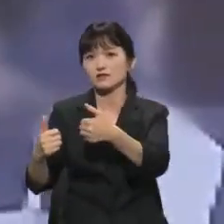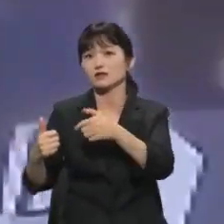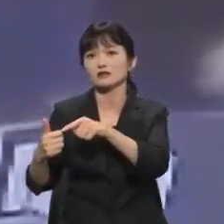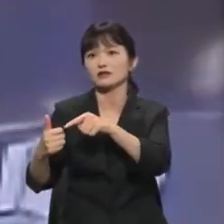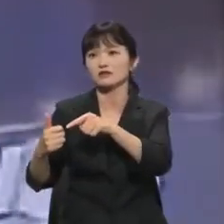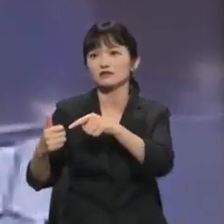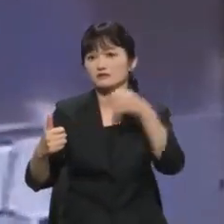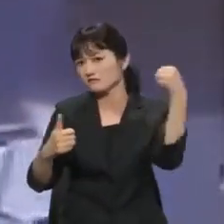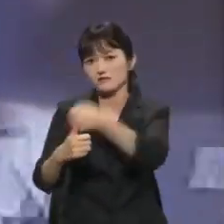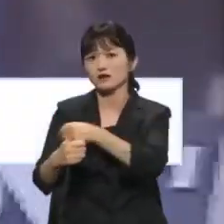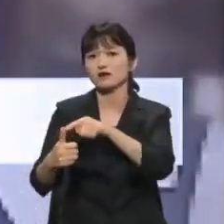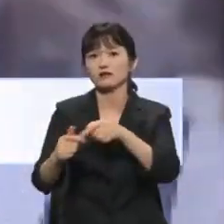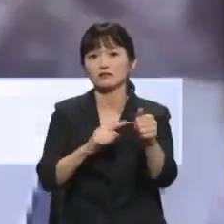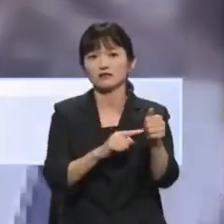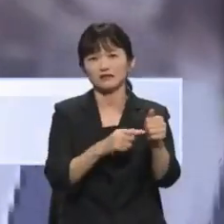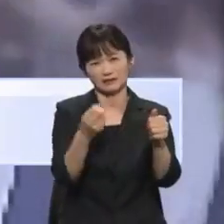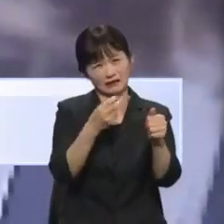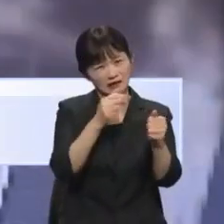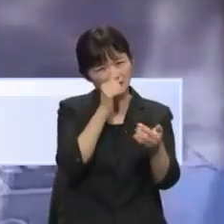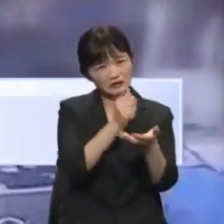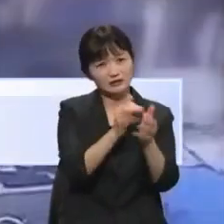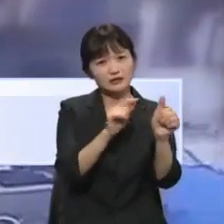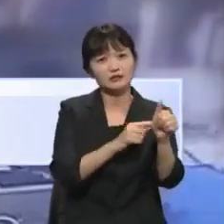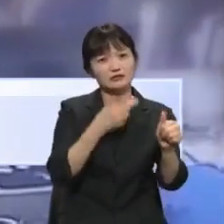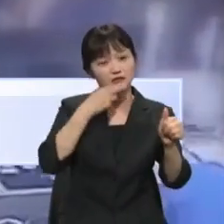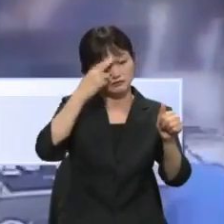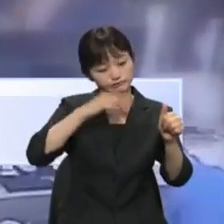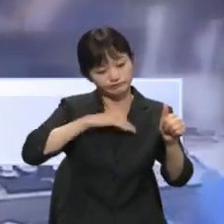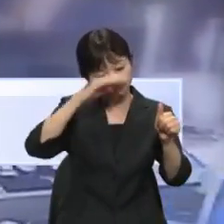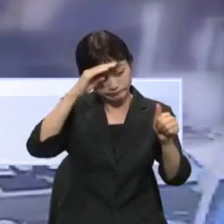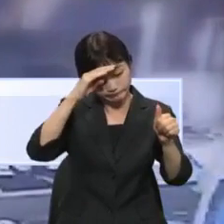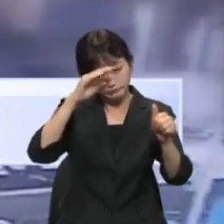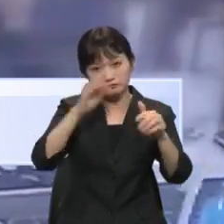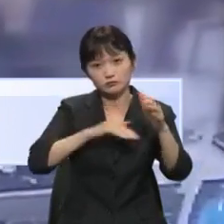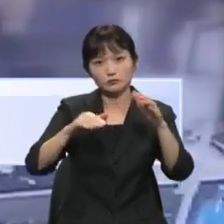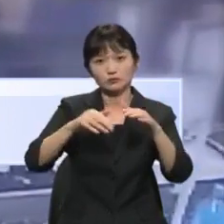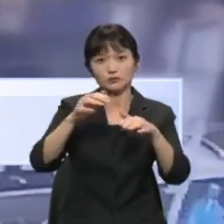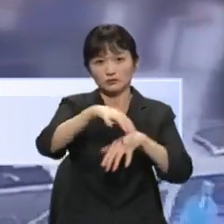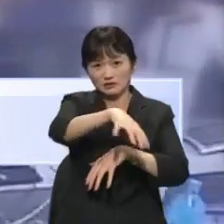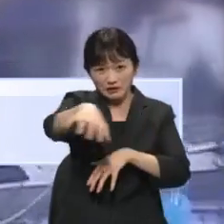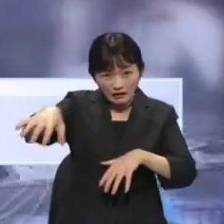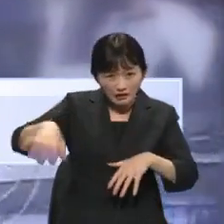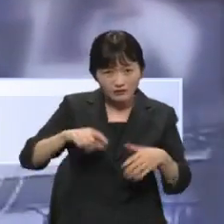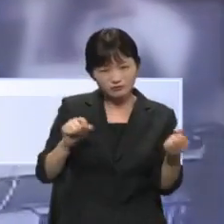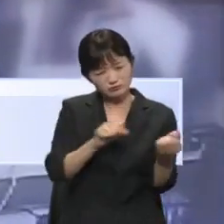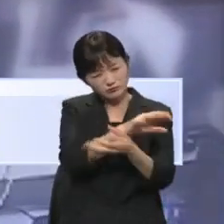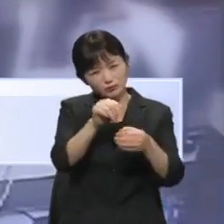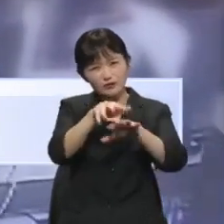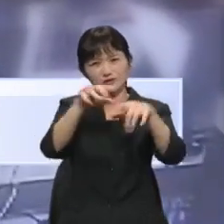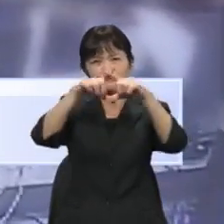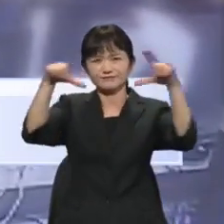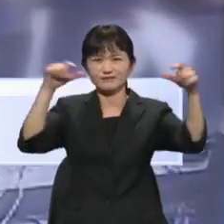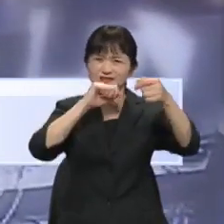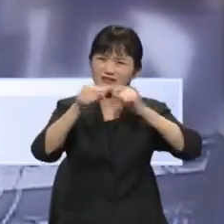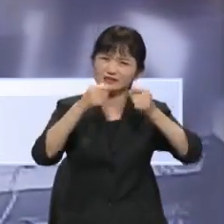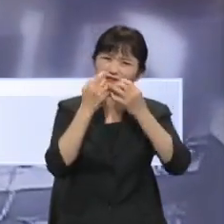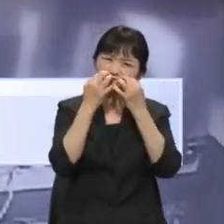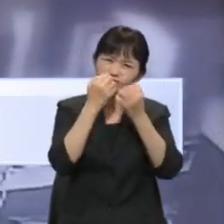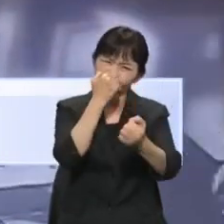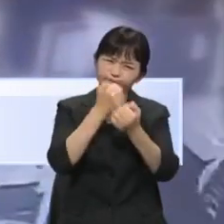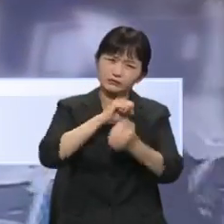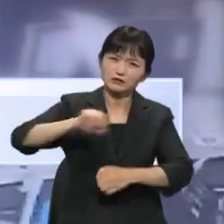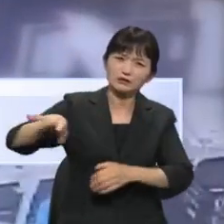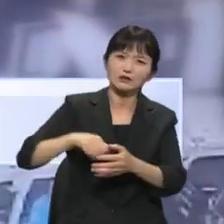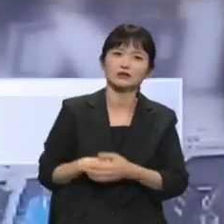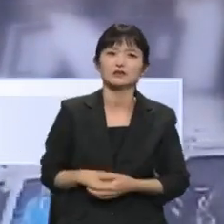네, 상습범이었습니다. 술에 취해 공공장소에서 소란 피우고 현수막 찢고 쓰레기 무단투기 단속하던 자치 경찰을